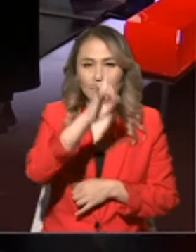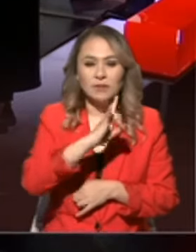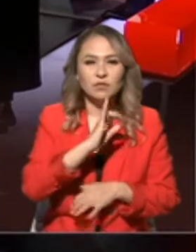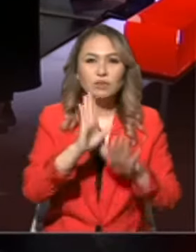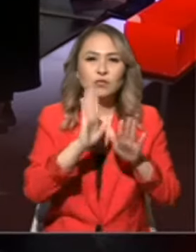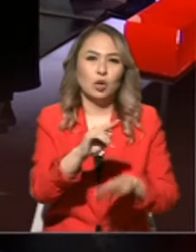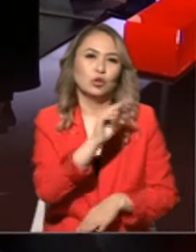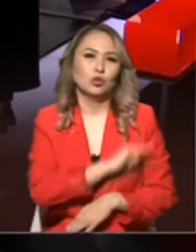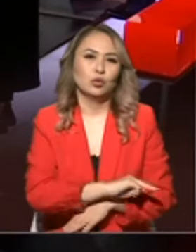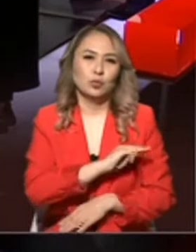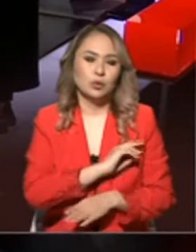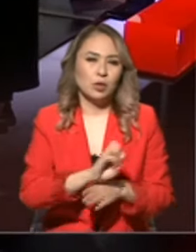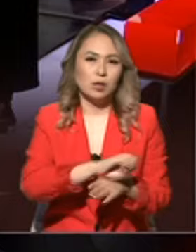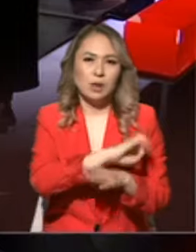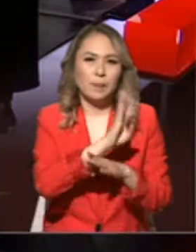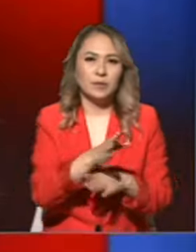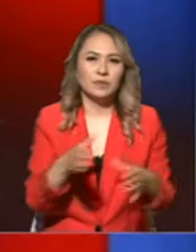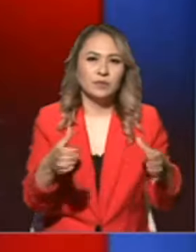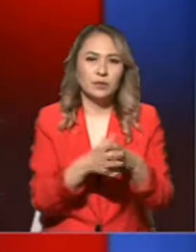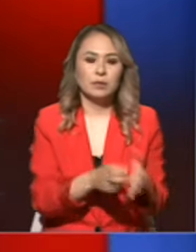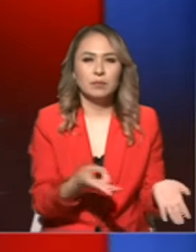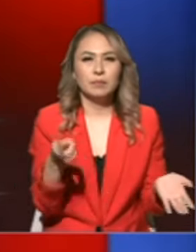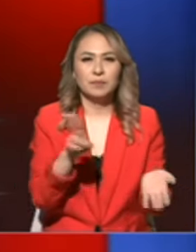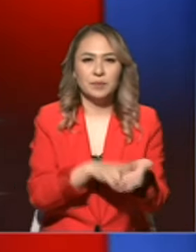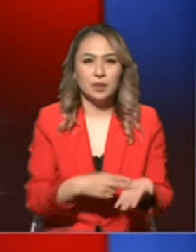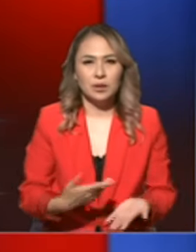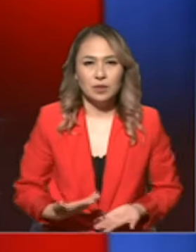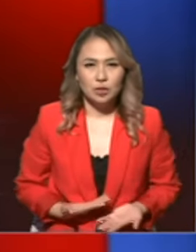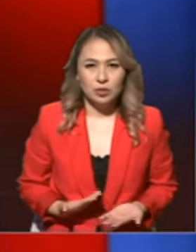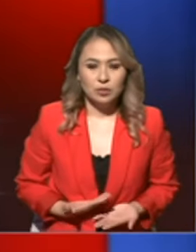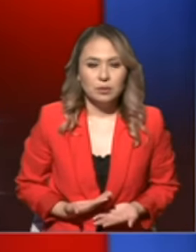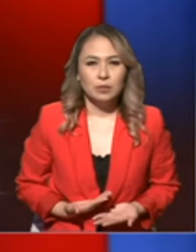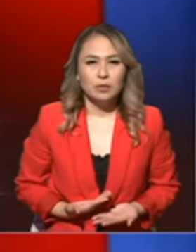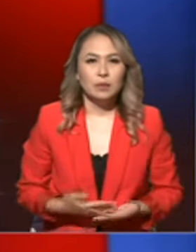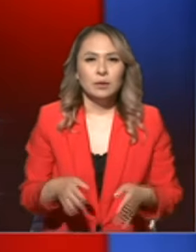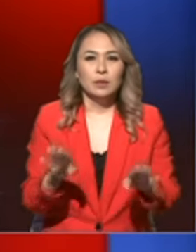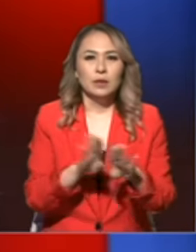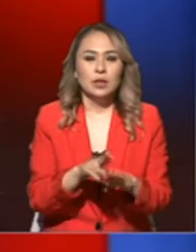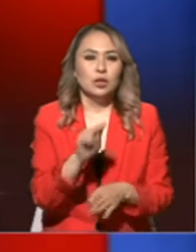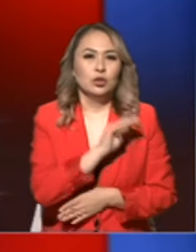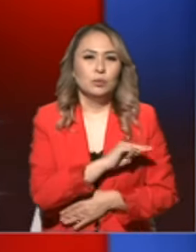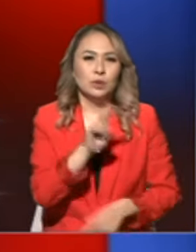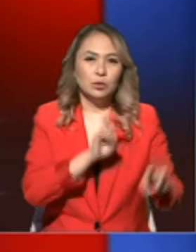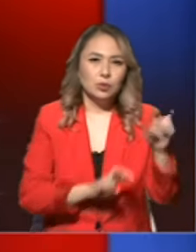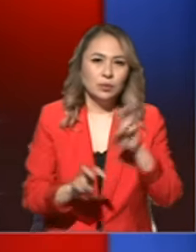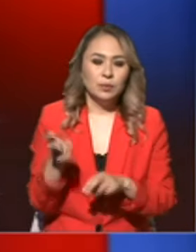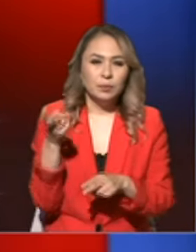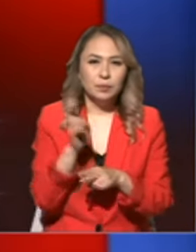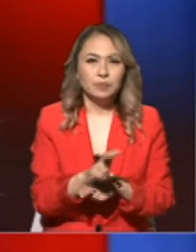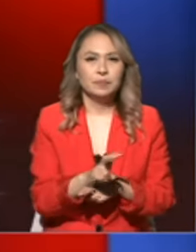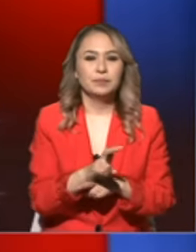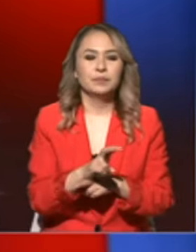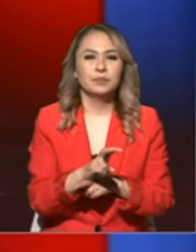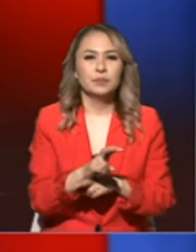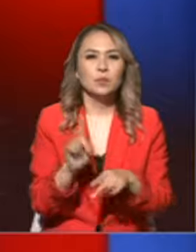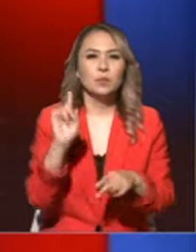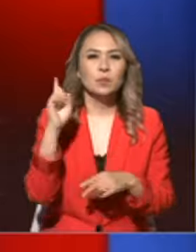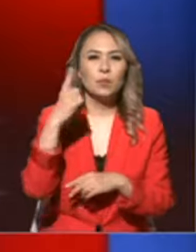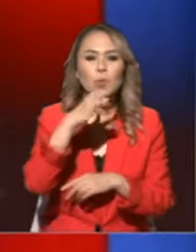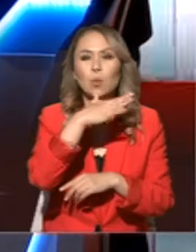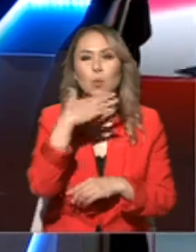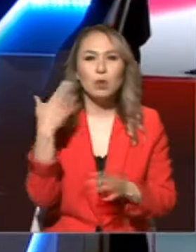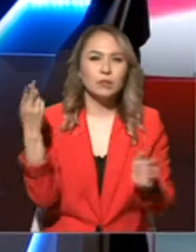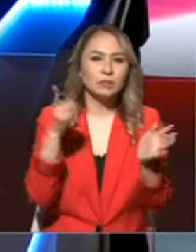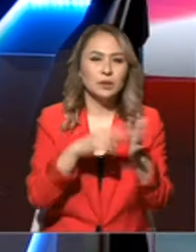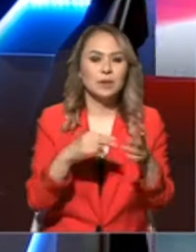қана жұмыспен қамтудың аудиториясы ғана көшіп келіп отыр. Жаңа мырза өзі айтып отыр. Жұмыс іздеу үшін келдім, бүйту үшін келдім деген сияқты. Өйткені көш